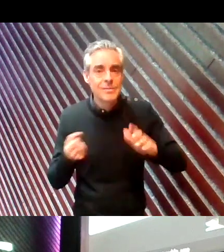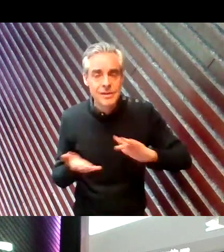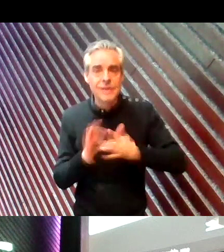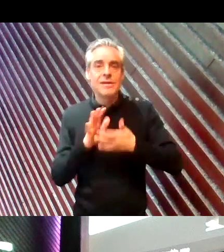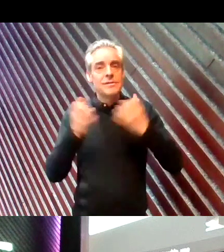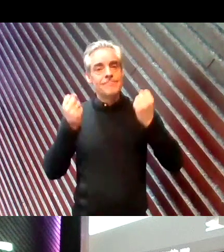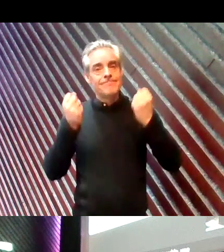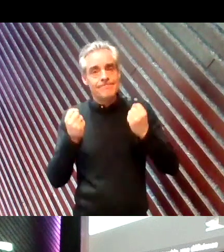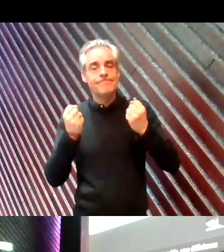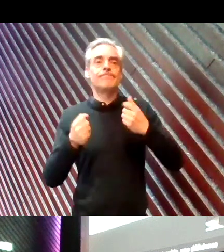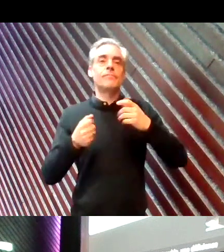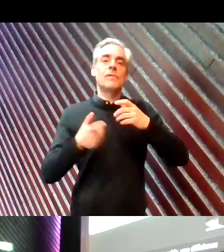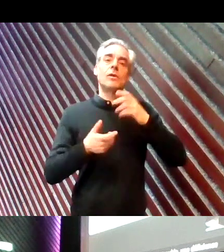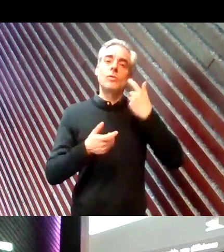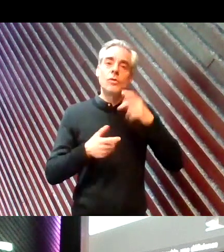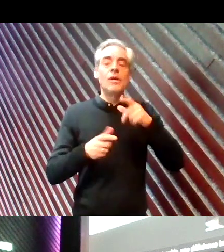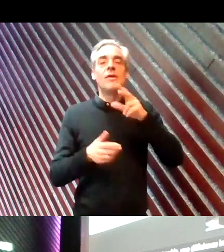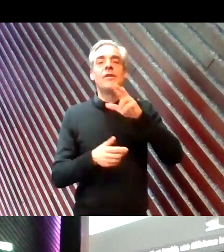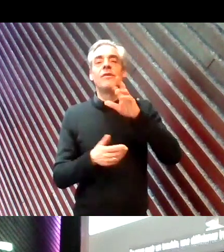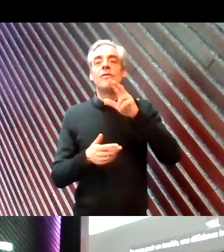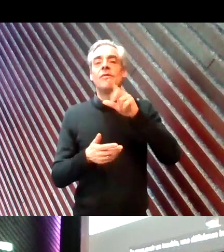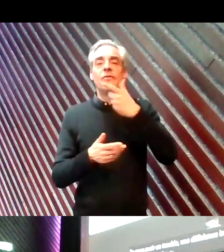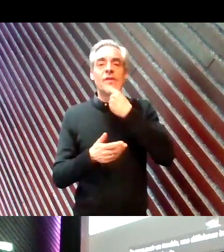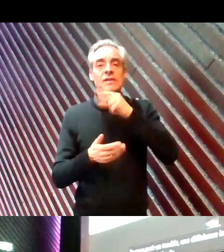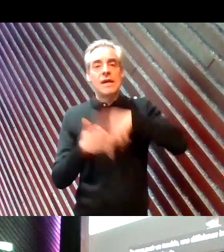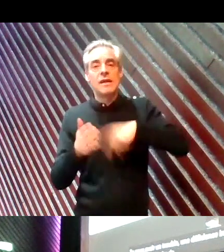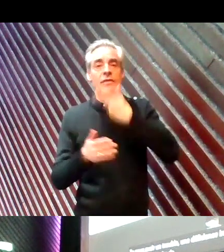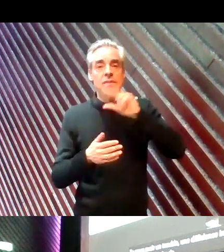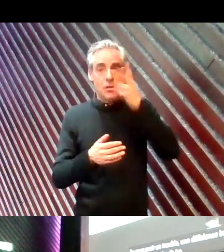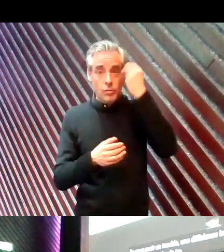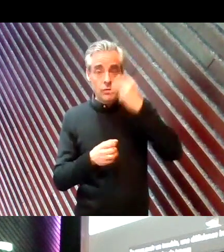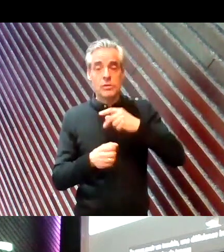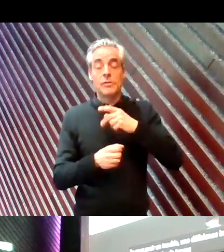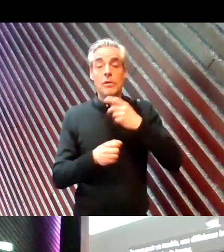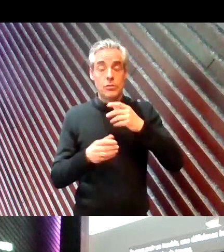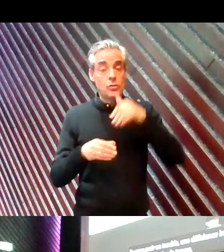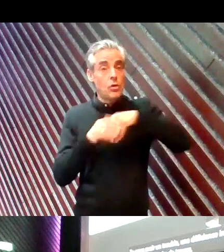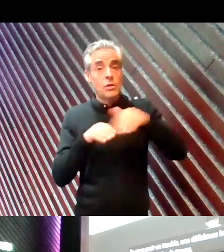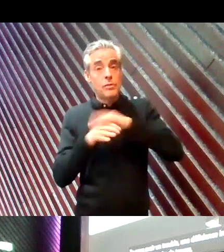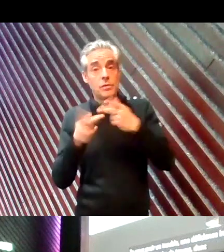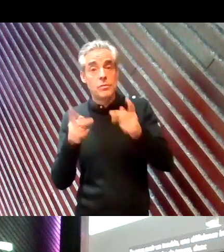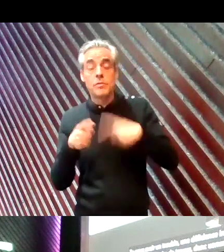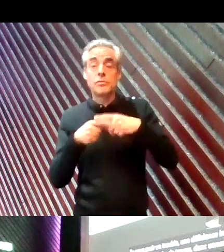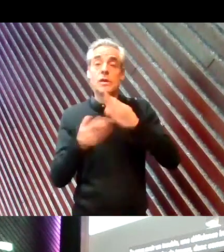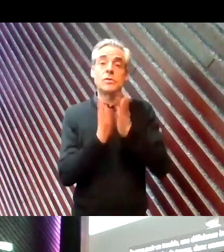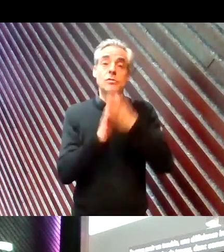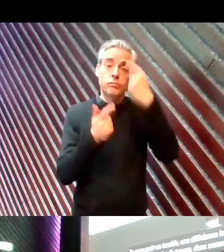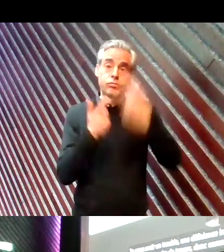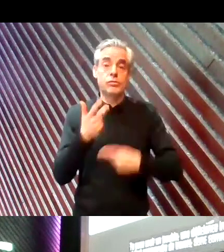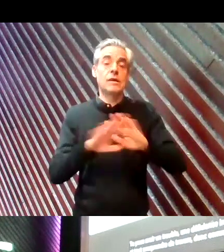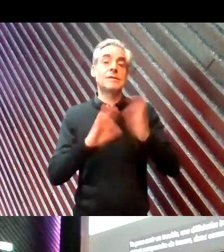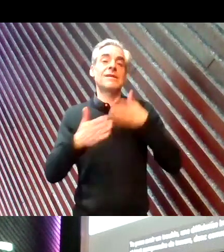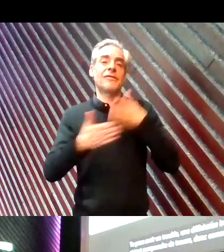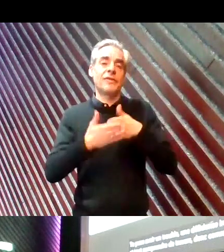massifie le recours aussi au facile à dire et comprendre ? Et pas seulement dans les politiques mais aussi dans le domaine associatif. Et ça, c